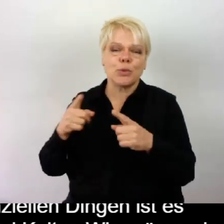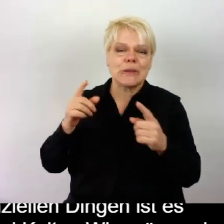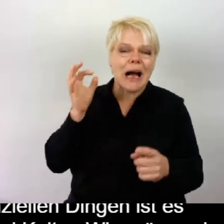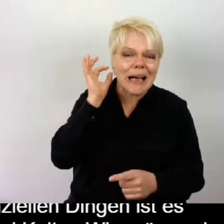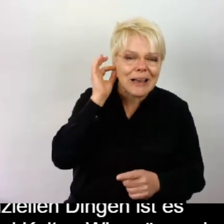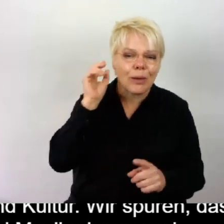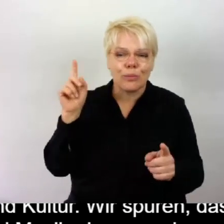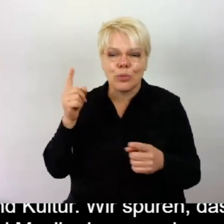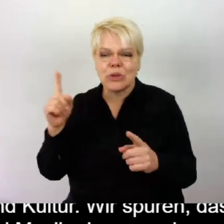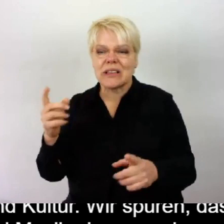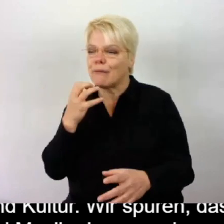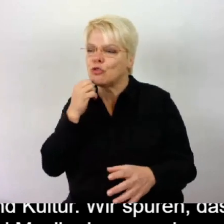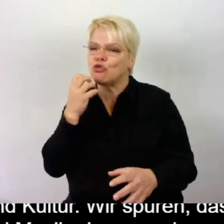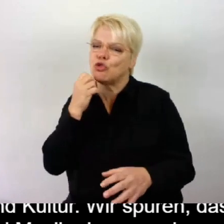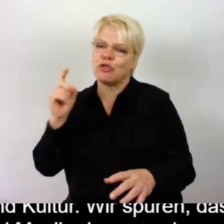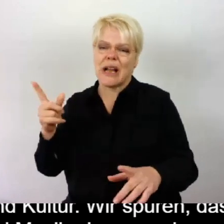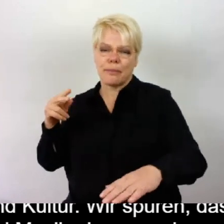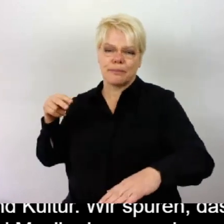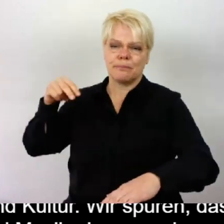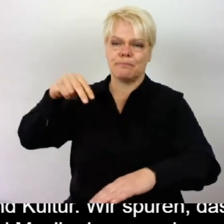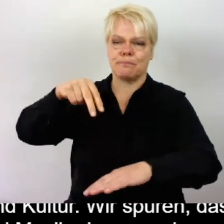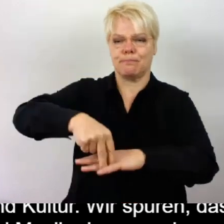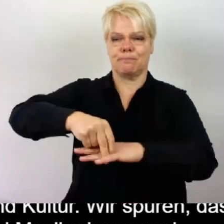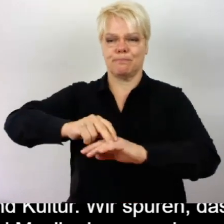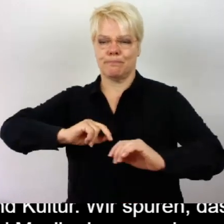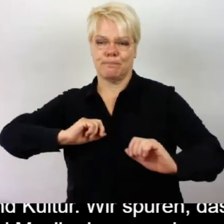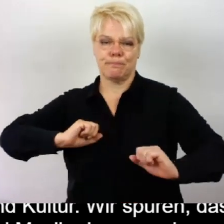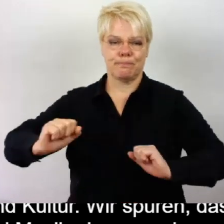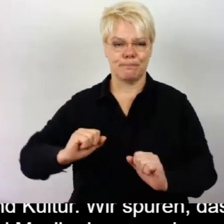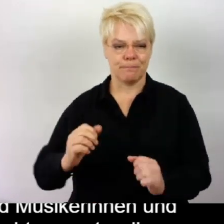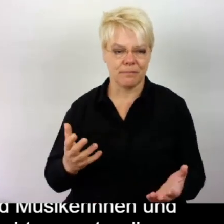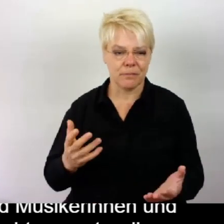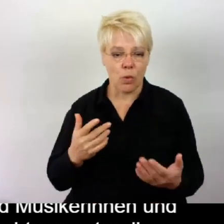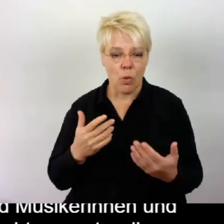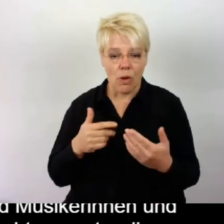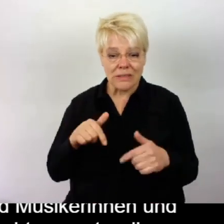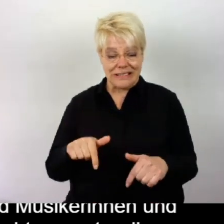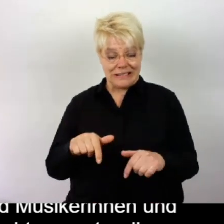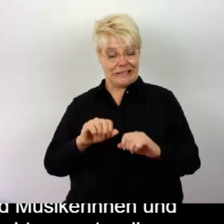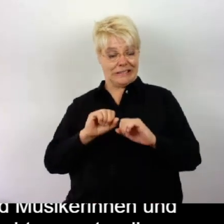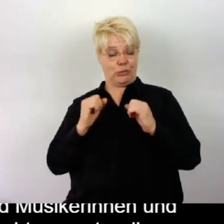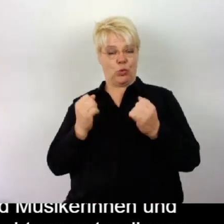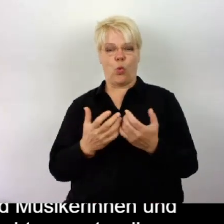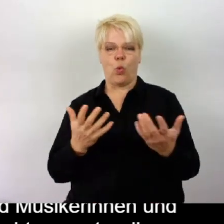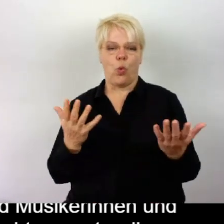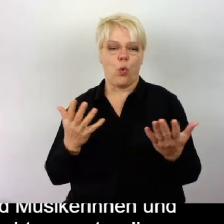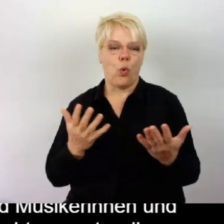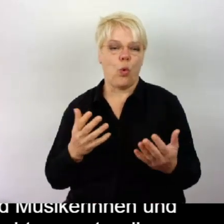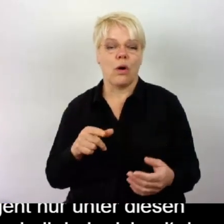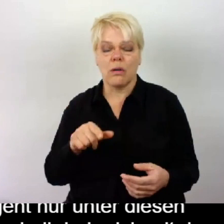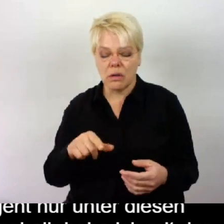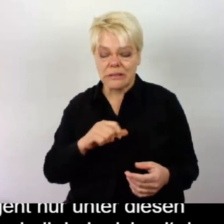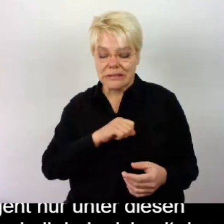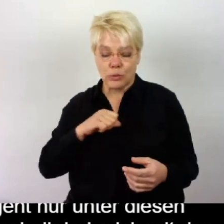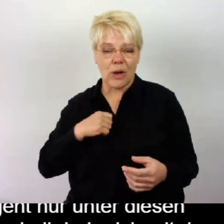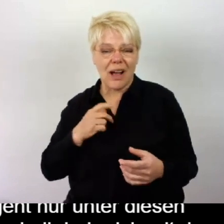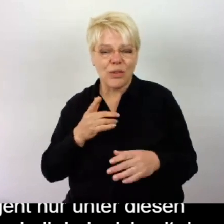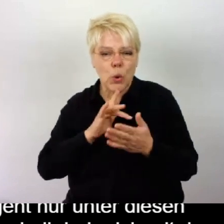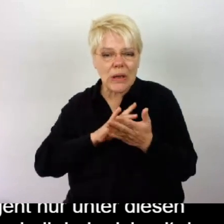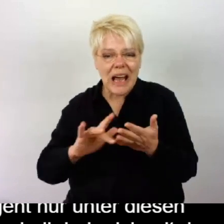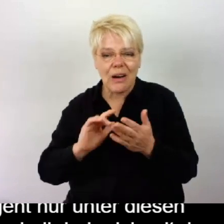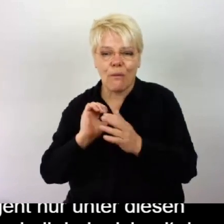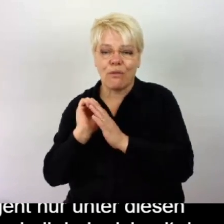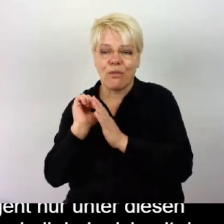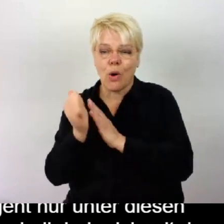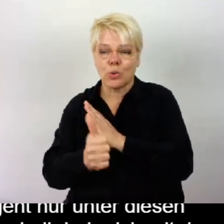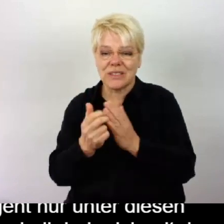kann. Die Dinge werden morgen verabschiedet sein und werden dann der Bundeskanzlerin und dem Ministerpräsidenten und zuvörderst dem Vorsitzenden der